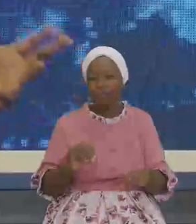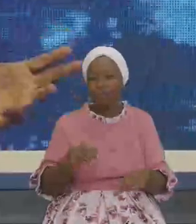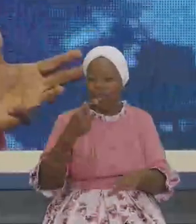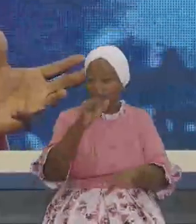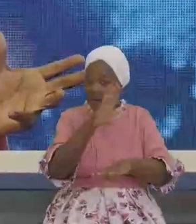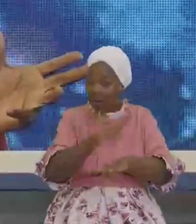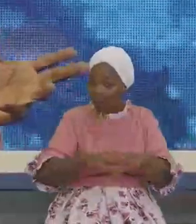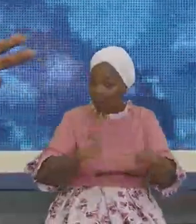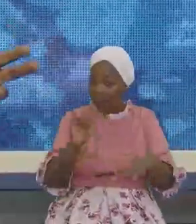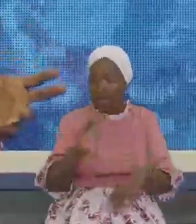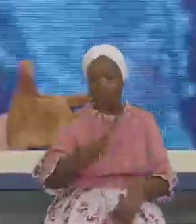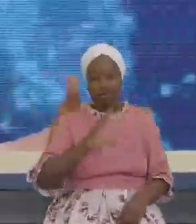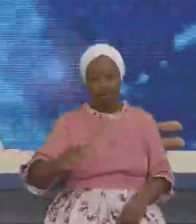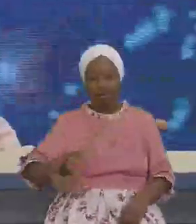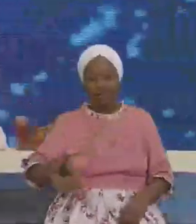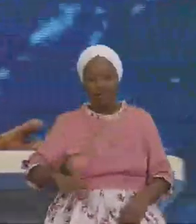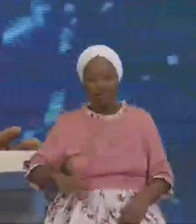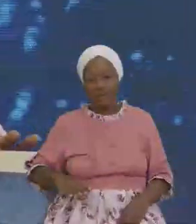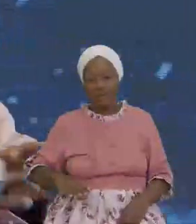Mais il y a un seul appel.